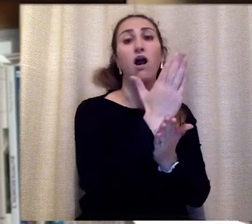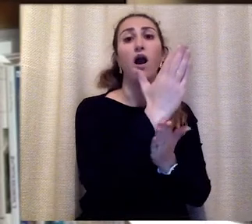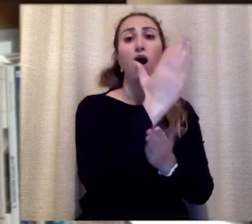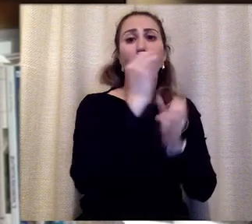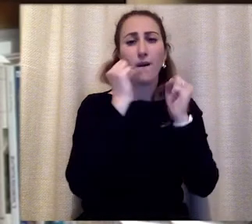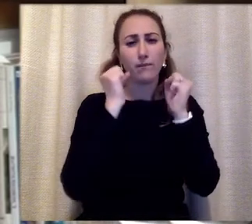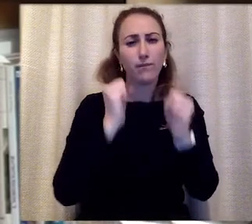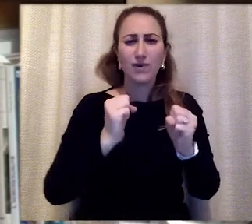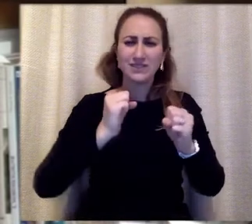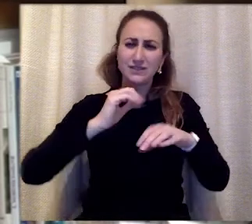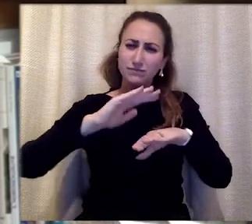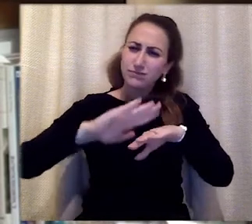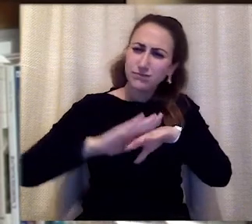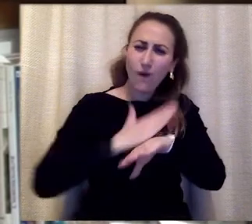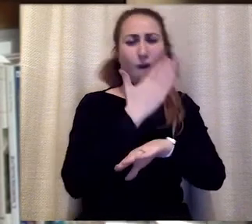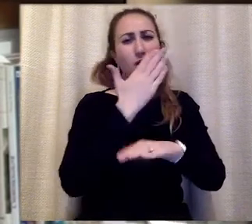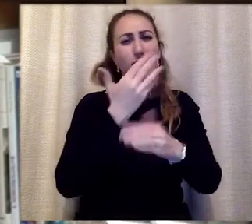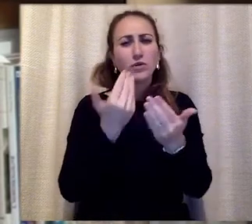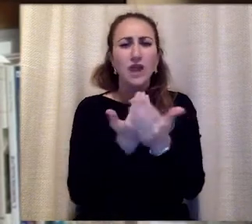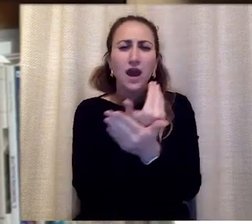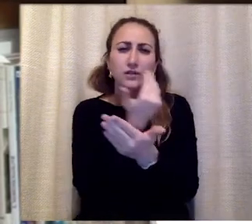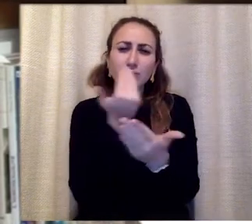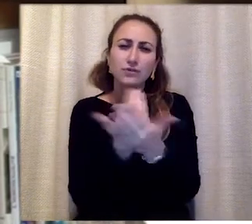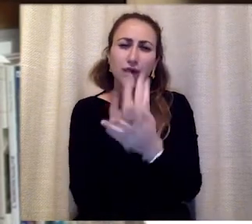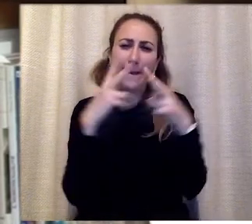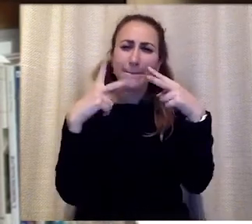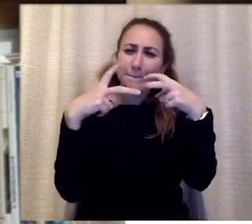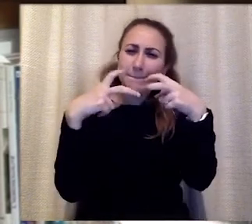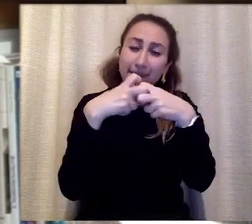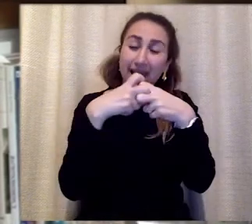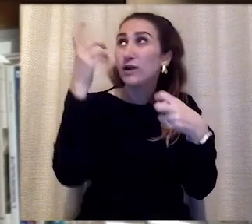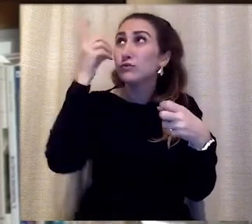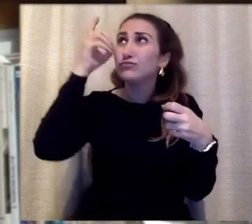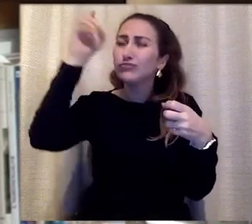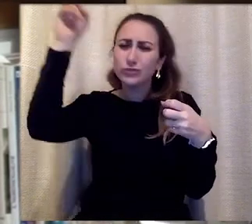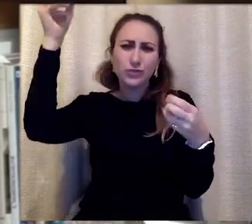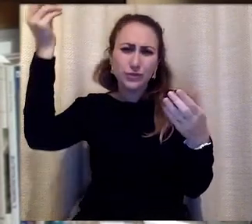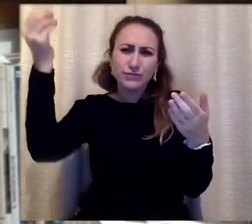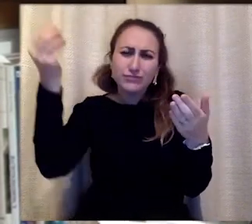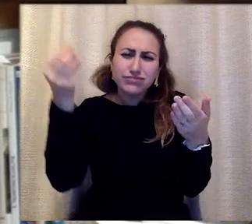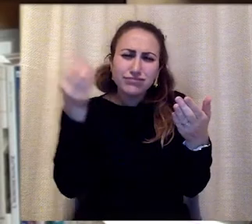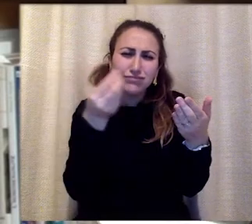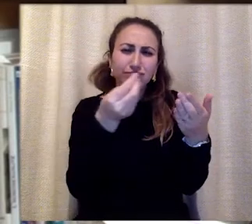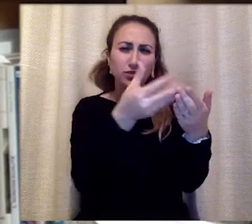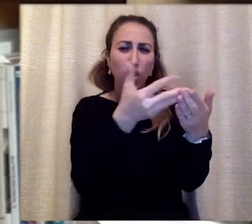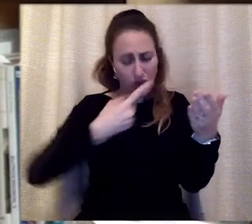nous offre. Celui qui n'a pas souffert